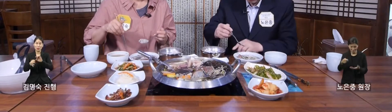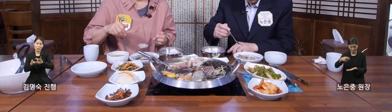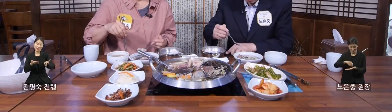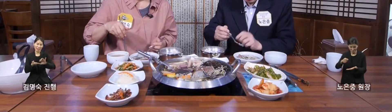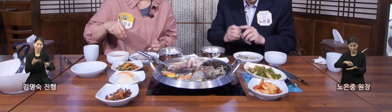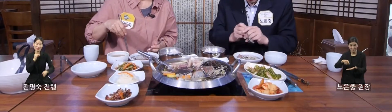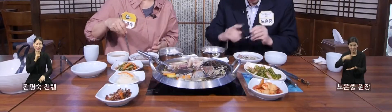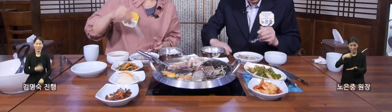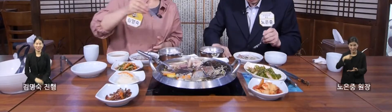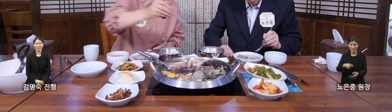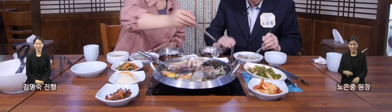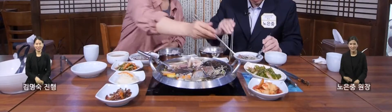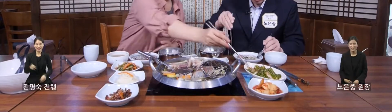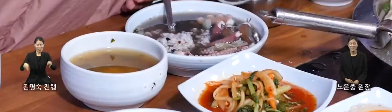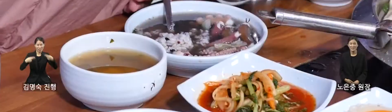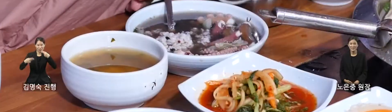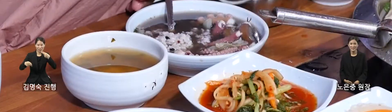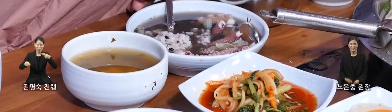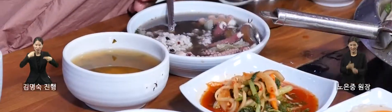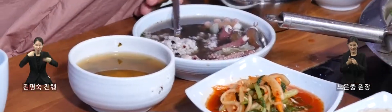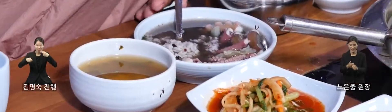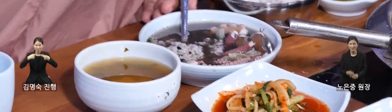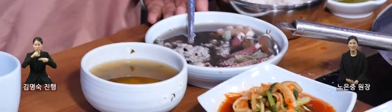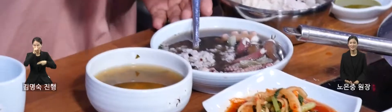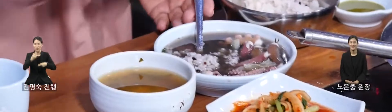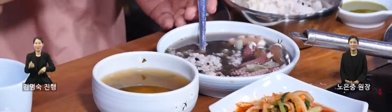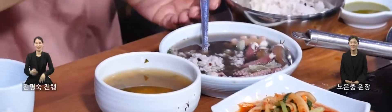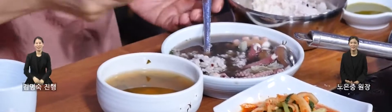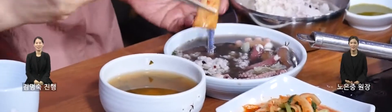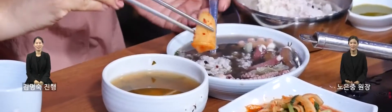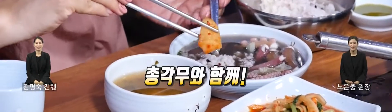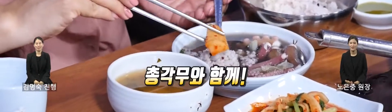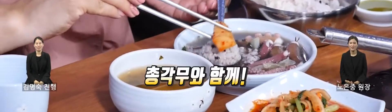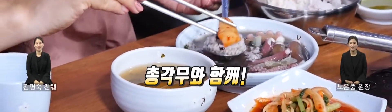다 아주 좋습니다 이거